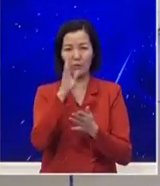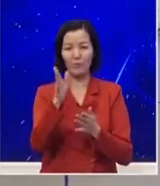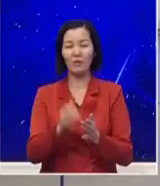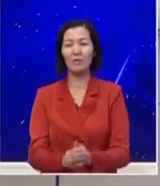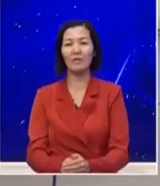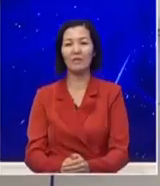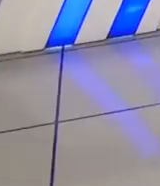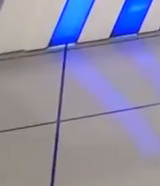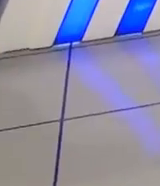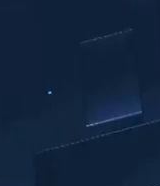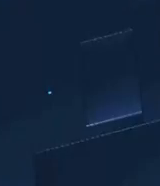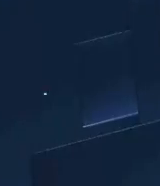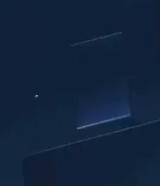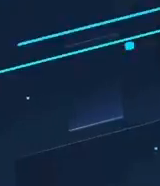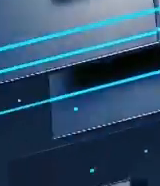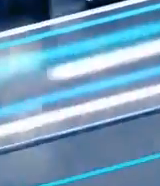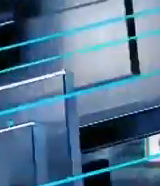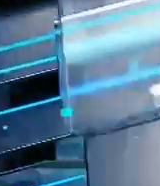көретіндеріңіз.